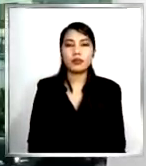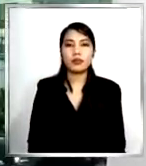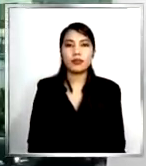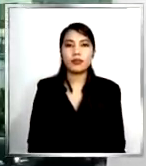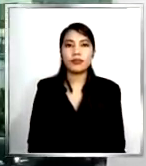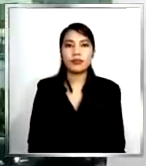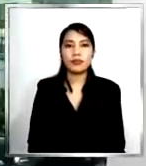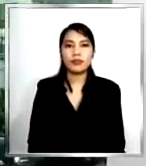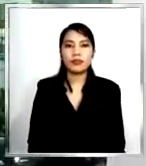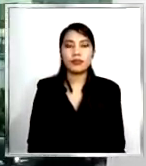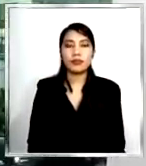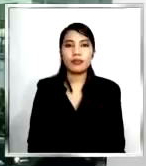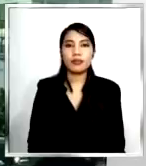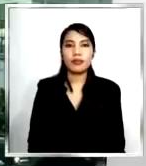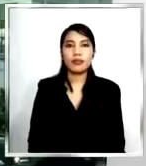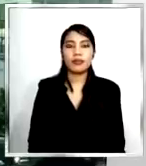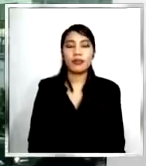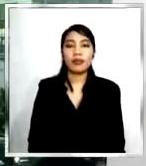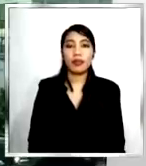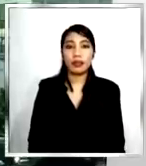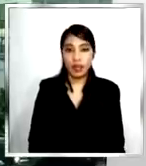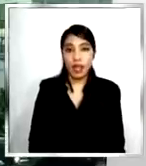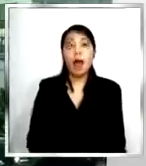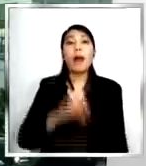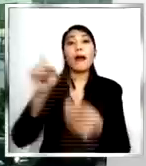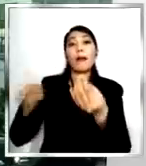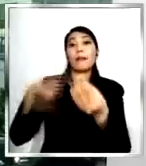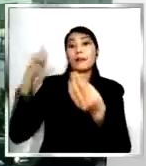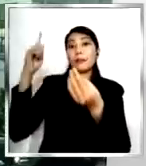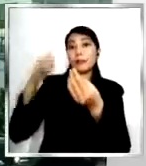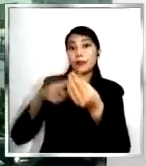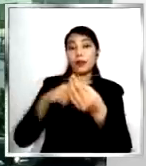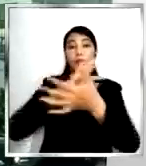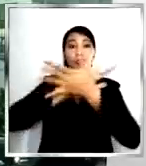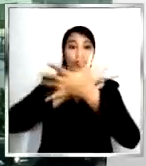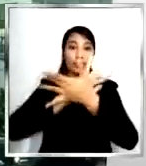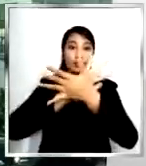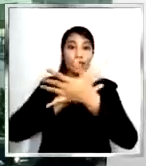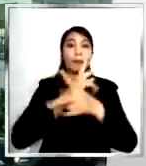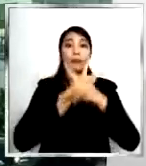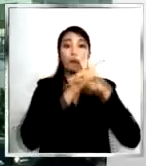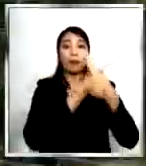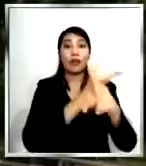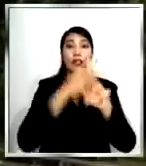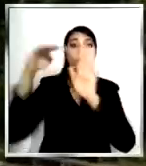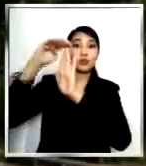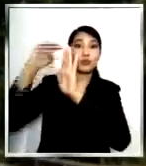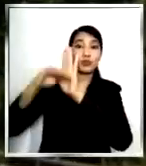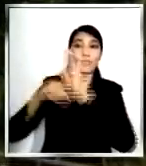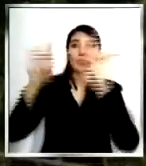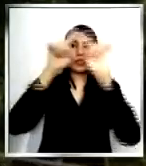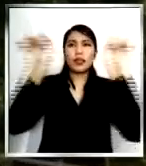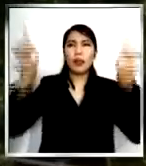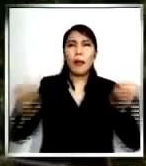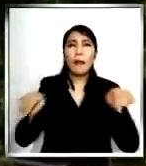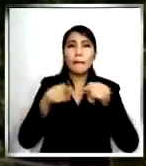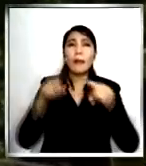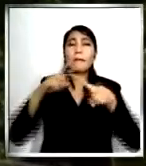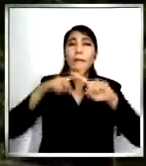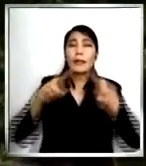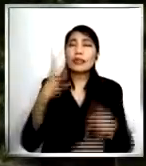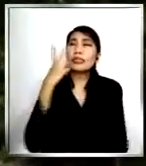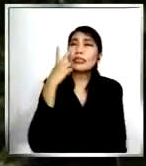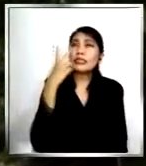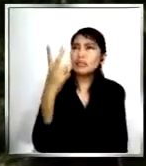Tungkol sa COVID-19 prevention ang billboard na ito sa Pasig City. Pero ang agad mong mapapansin, mas malaki pa rito ang mukha